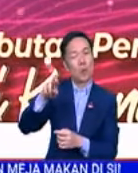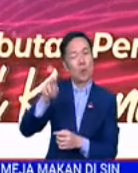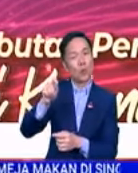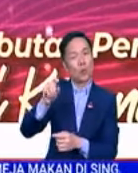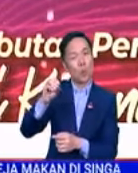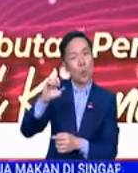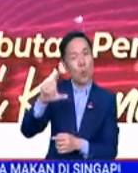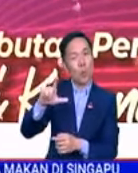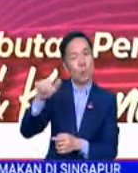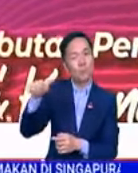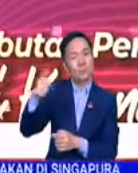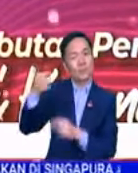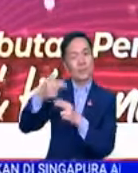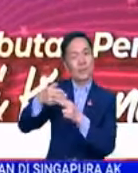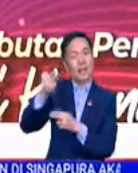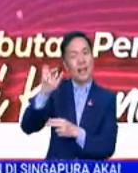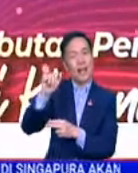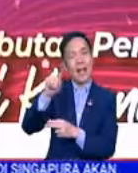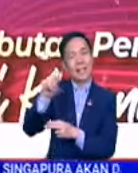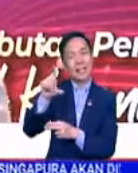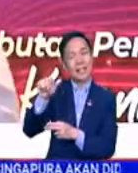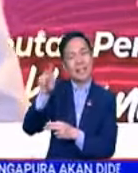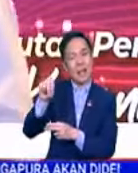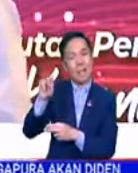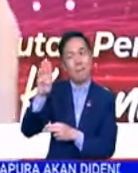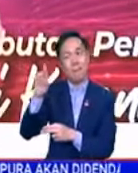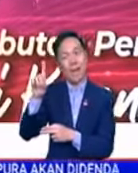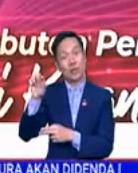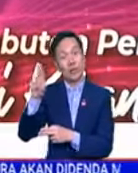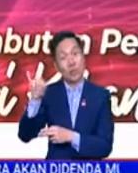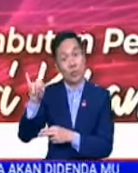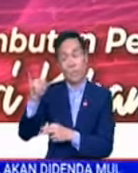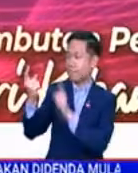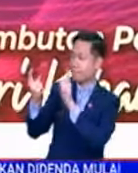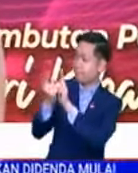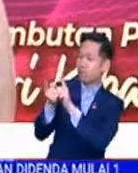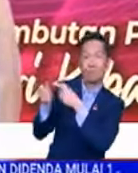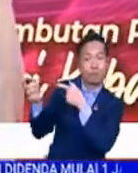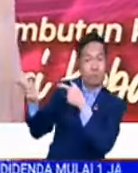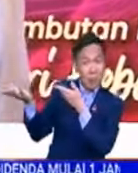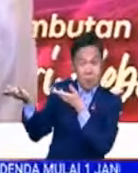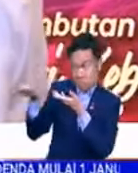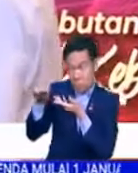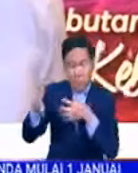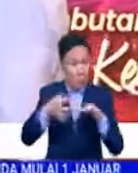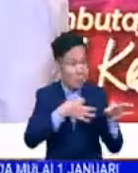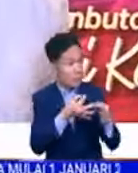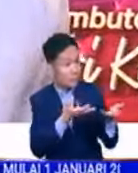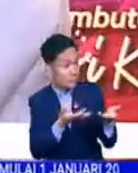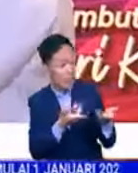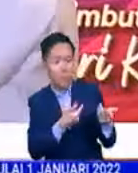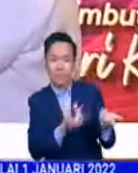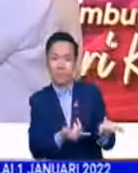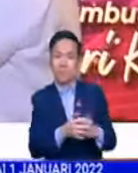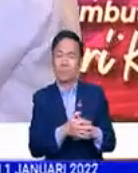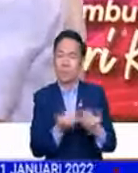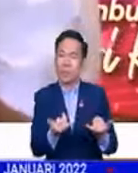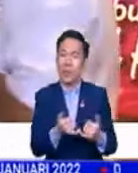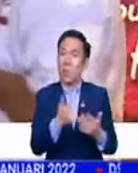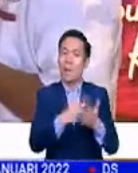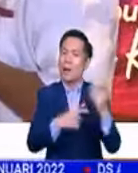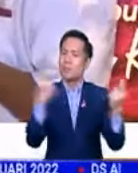acara negeri, Encik Azlan Ali Badri. Jadi Encik Azlan, boleh ulas secara ringkas mengenai sambutan yang kita akan adakan